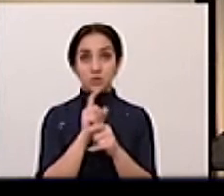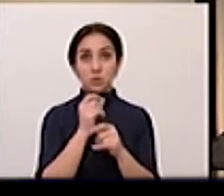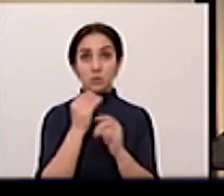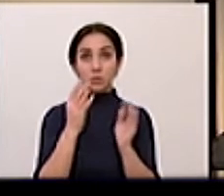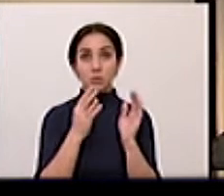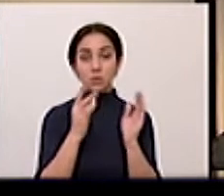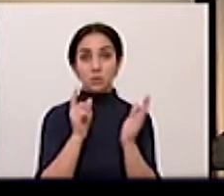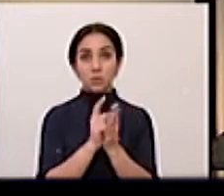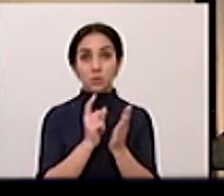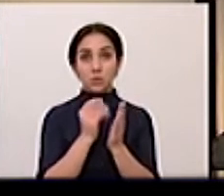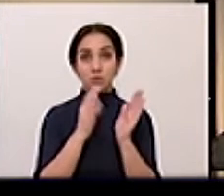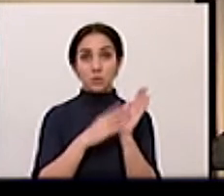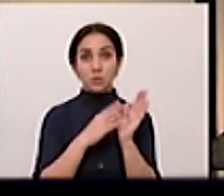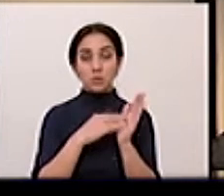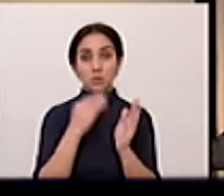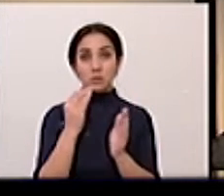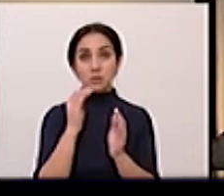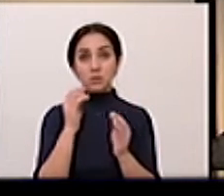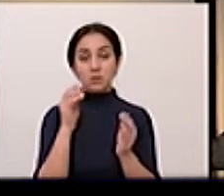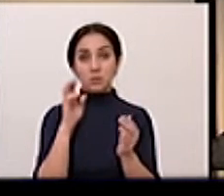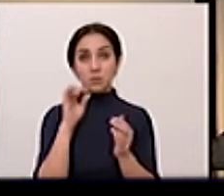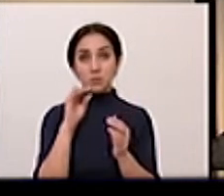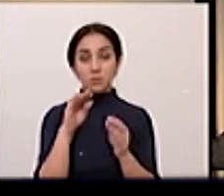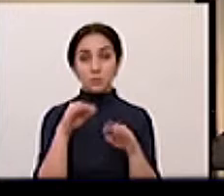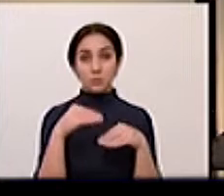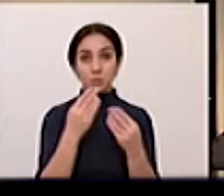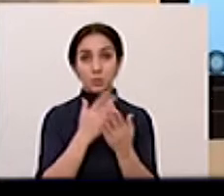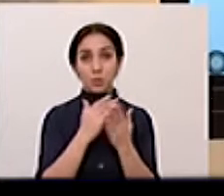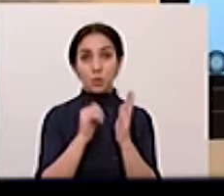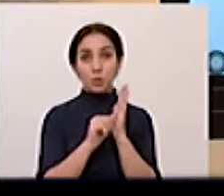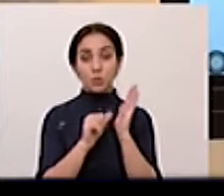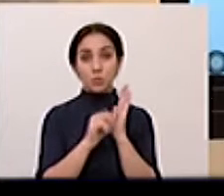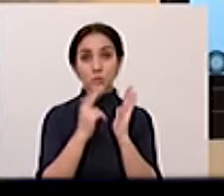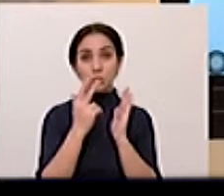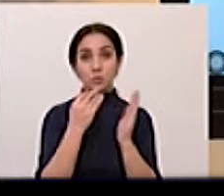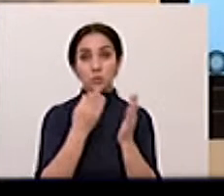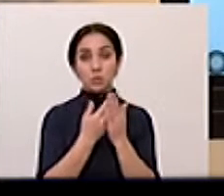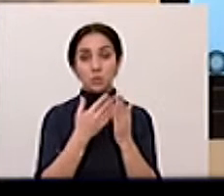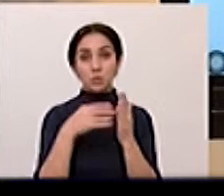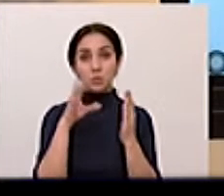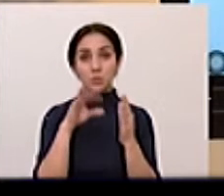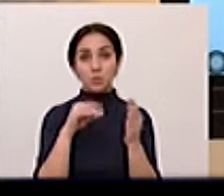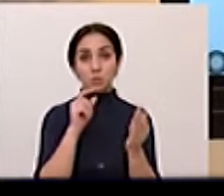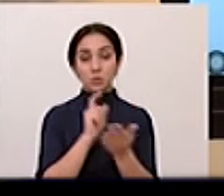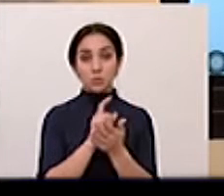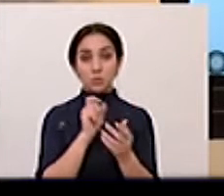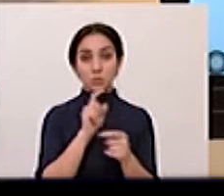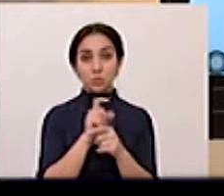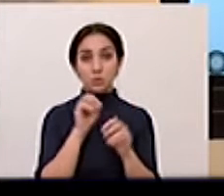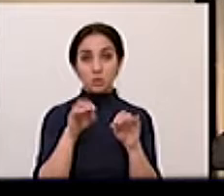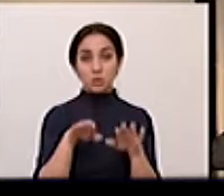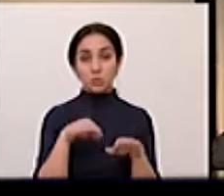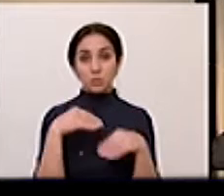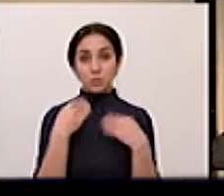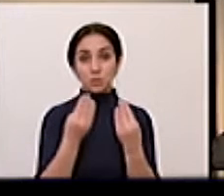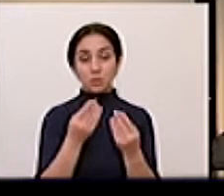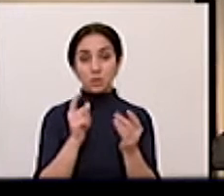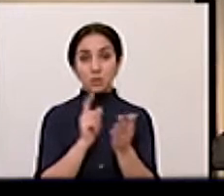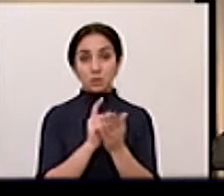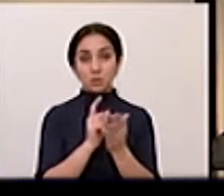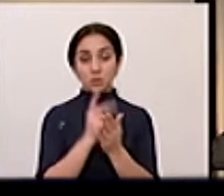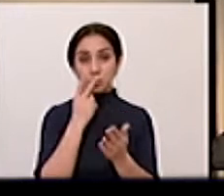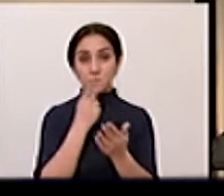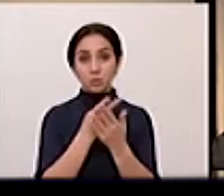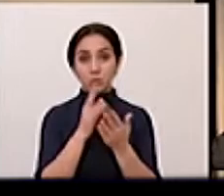sifatida darslikning 9-chi sahifasida berilgan 63-chi masalaning barcha topshiriqlarini yechish beriladi.